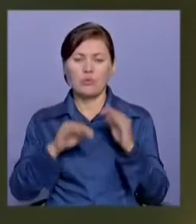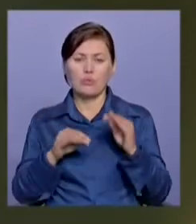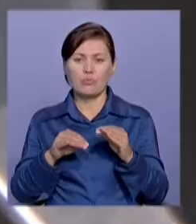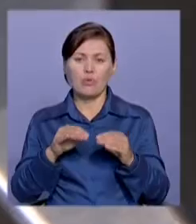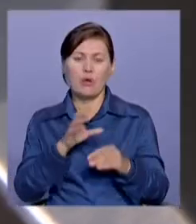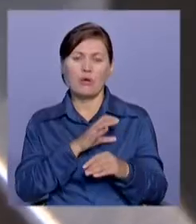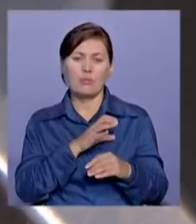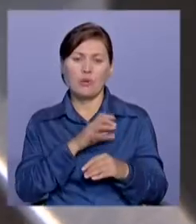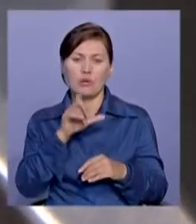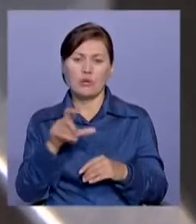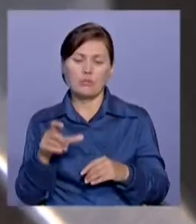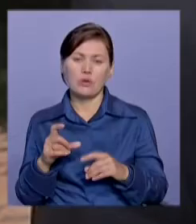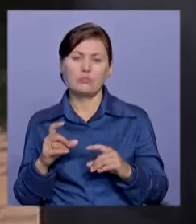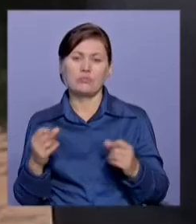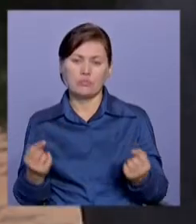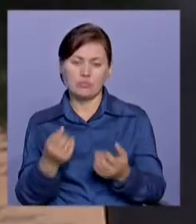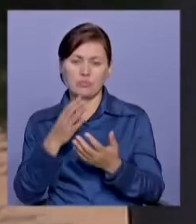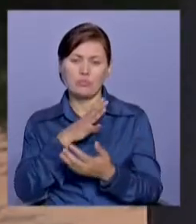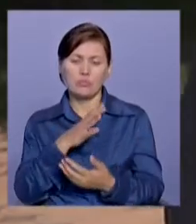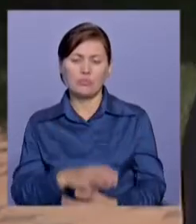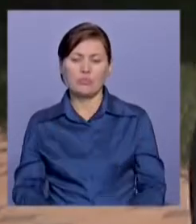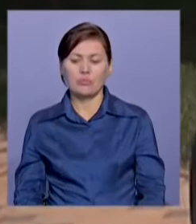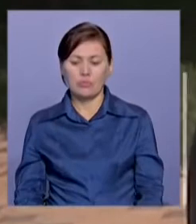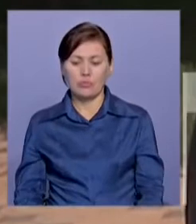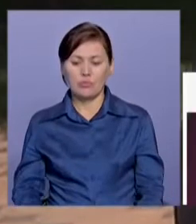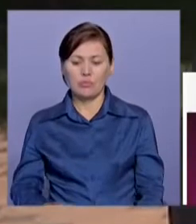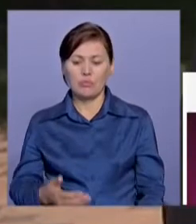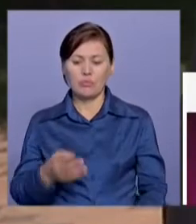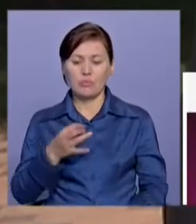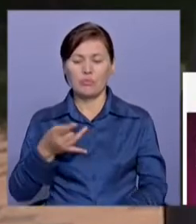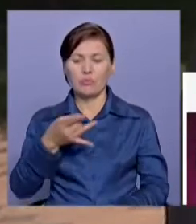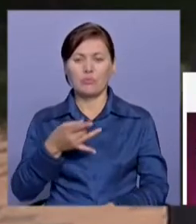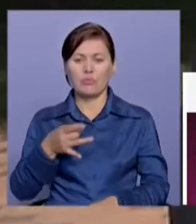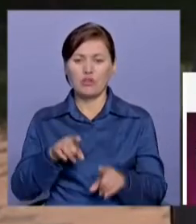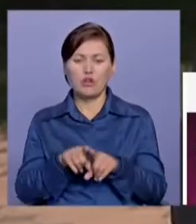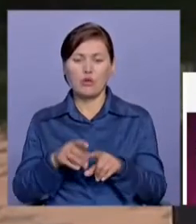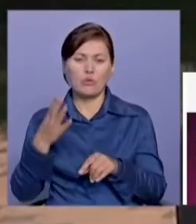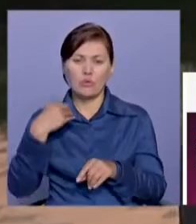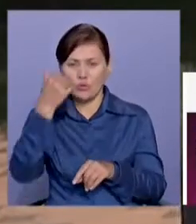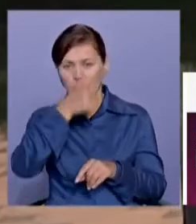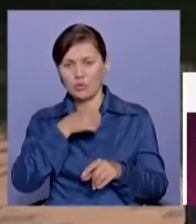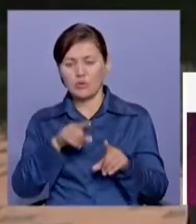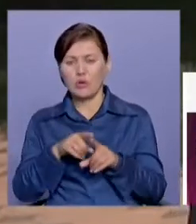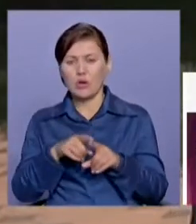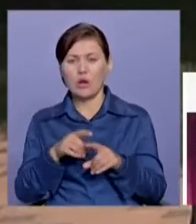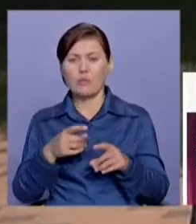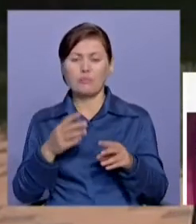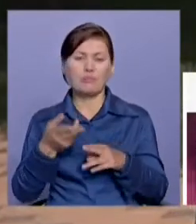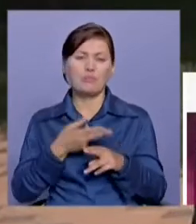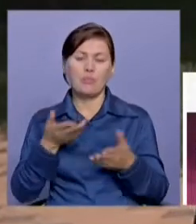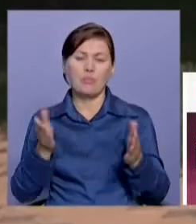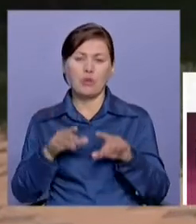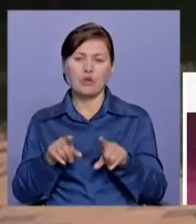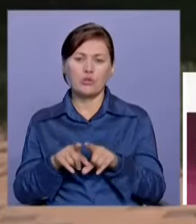қалталылар мойнына алыпты. В прошлом году на территории Медеуского района өткен жылы Медеу ауданында қараусыз қалған екі